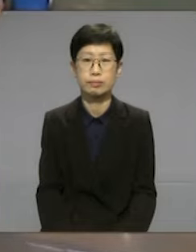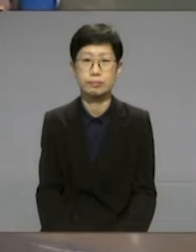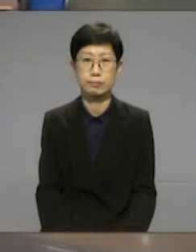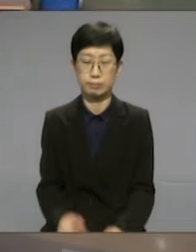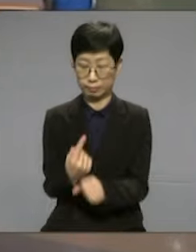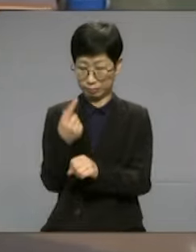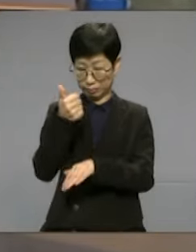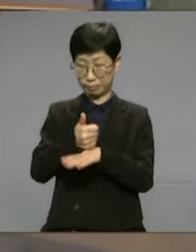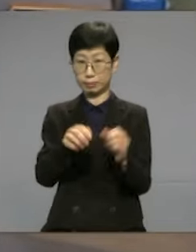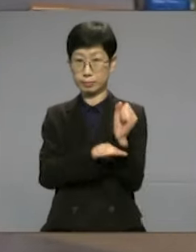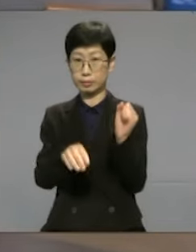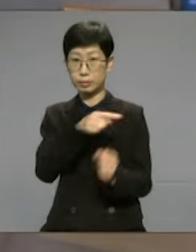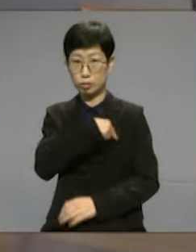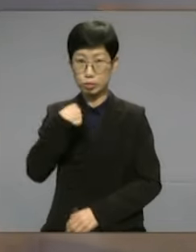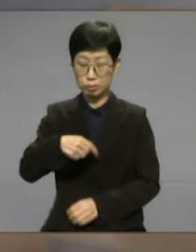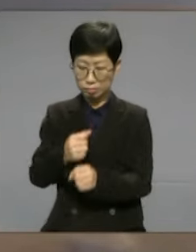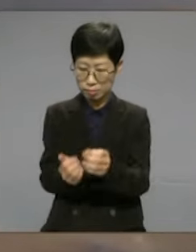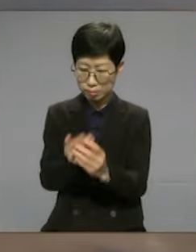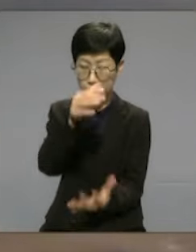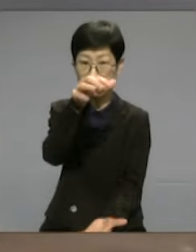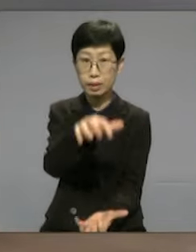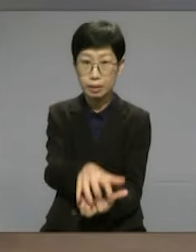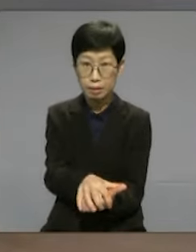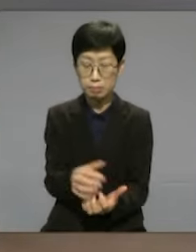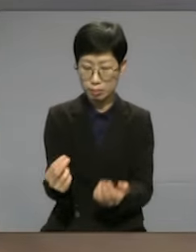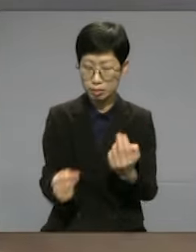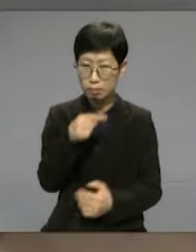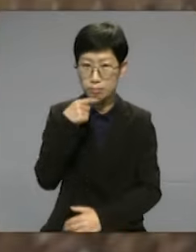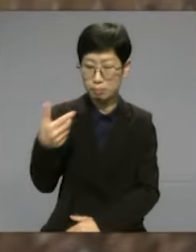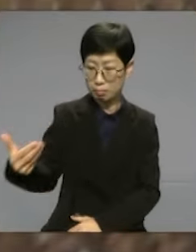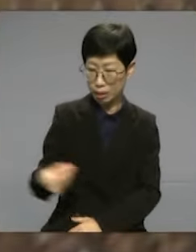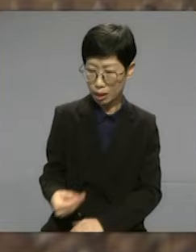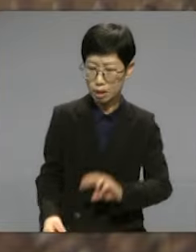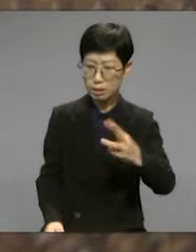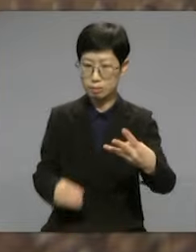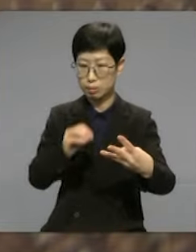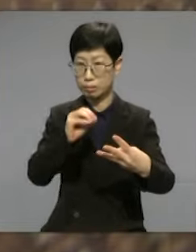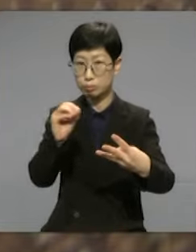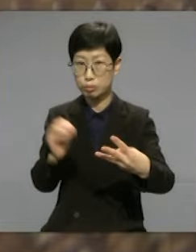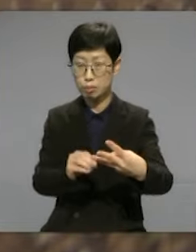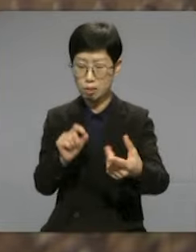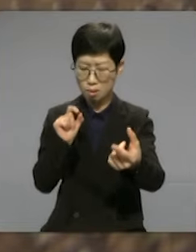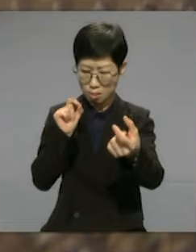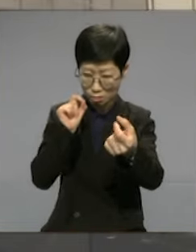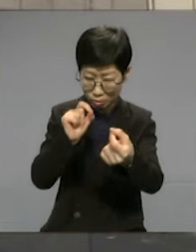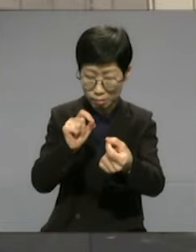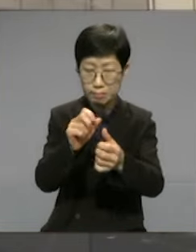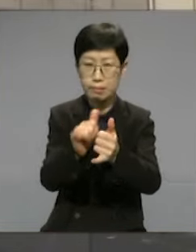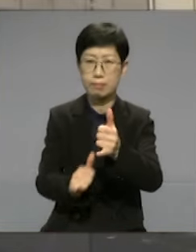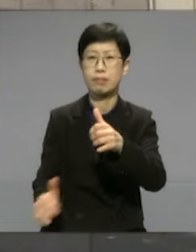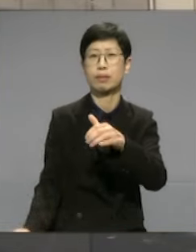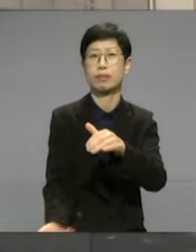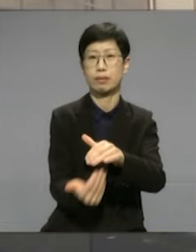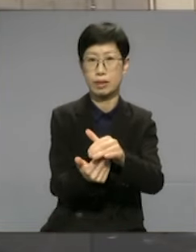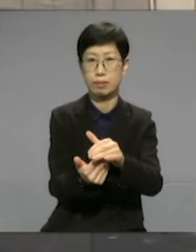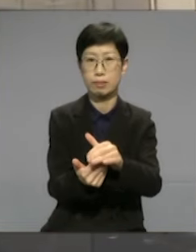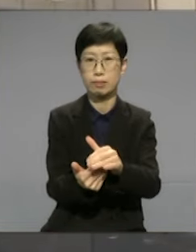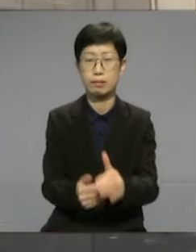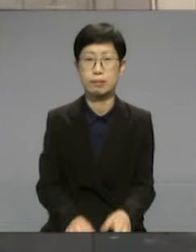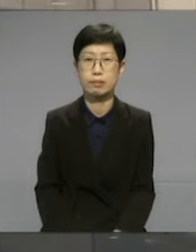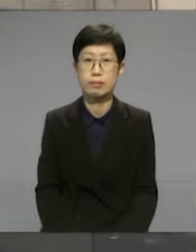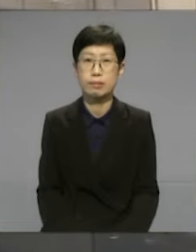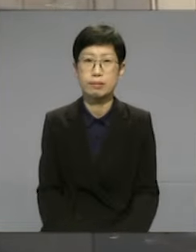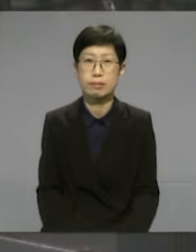지난해 말 기준 중국 국내총생산 GDP 대비 부채 비율이 300% 육박해 사상 최고치를 기록한